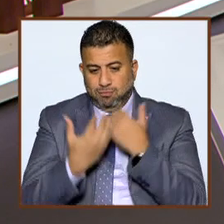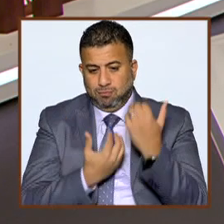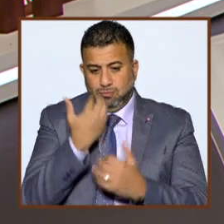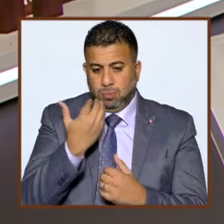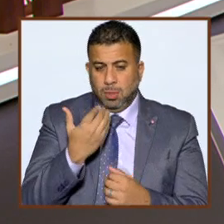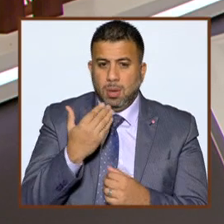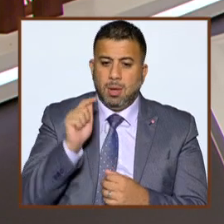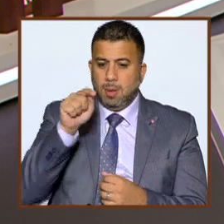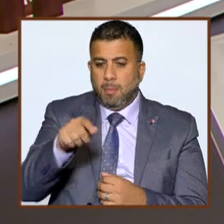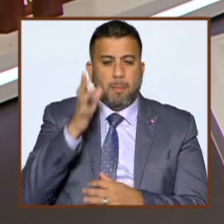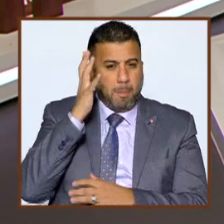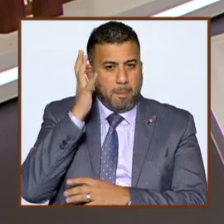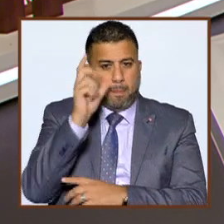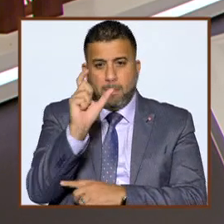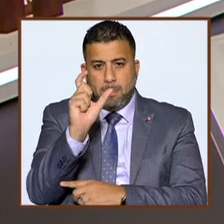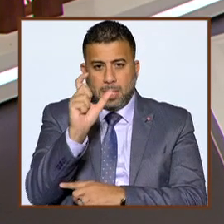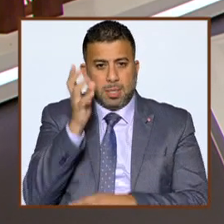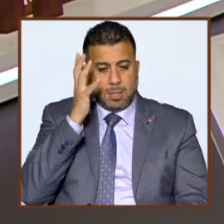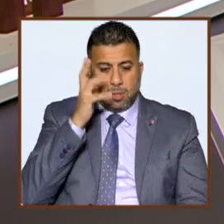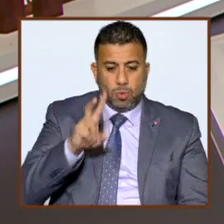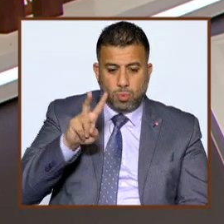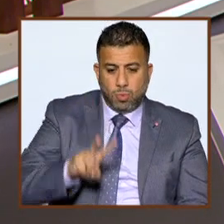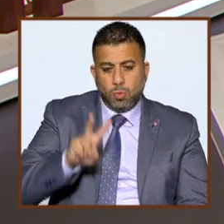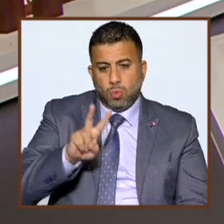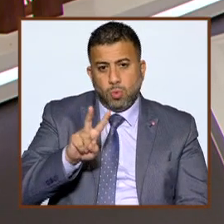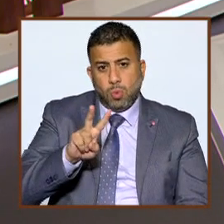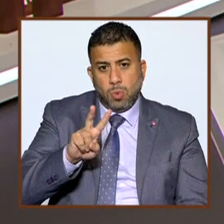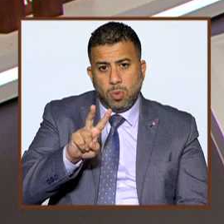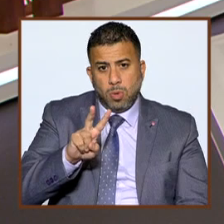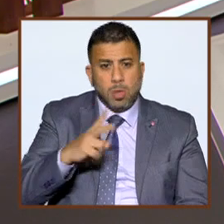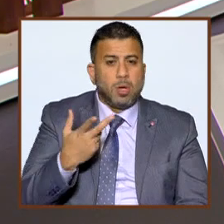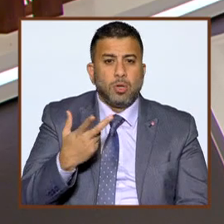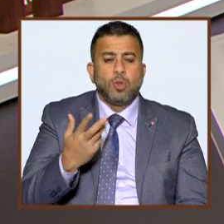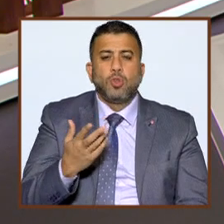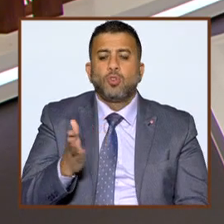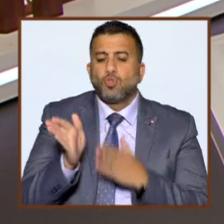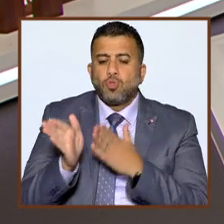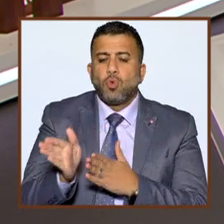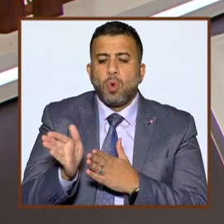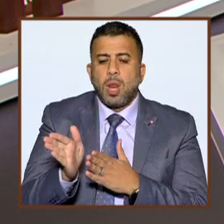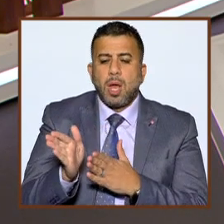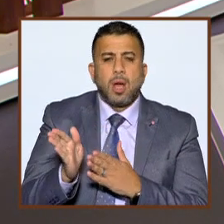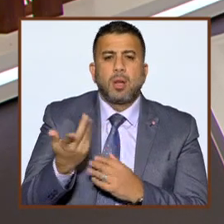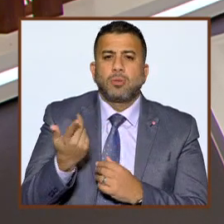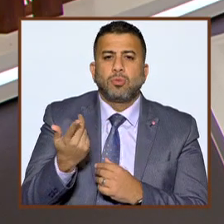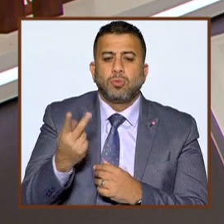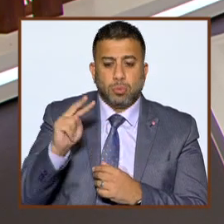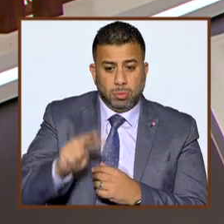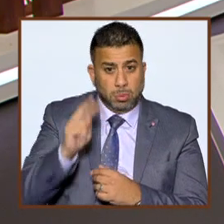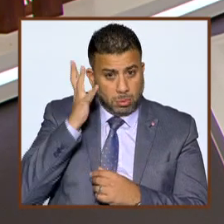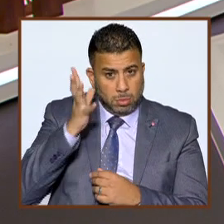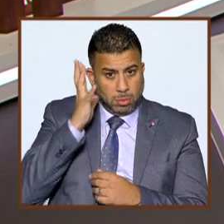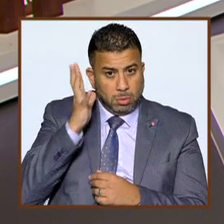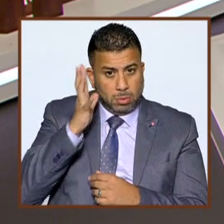ويتسنن سنة الوضوء مثلا الظهر أو العصر أي وقت؟ أي نعم. هذا واحد. الثاني